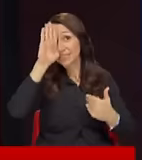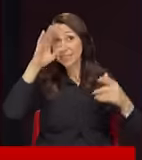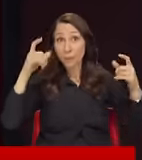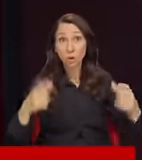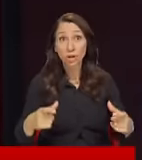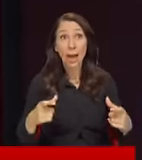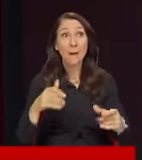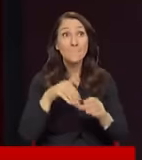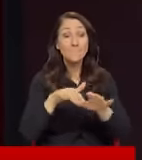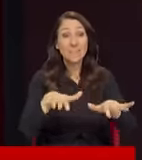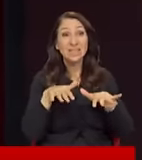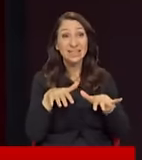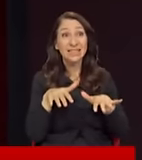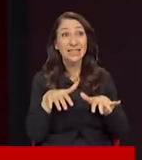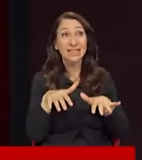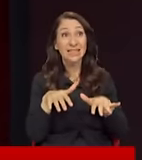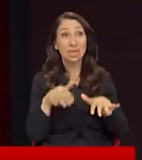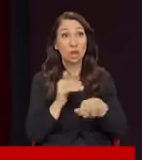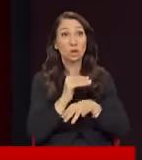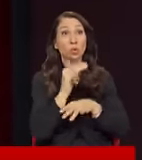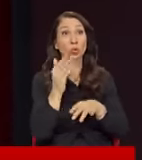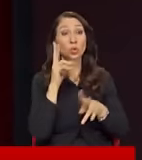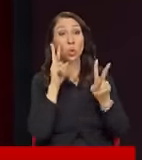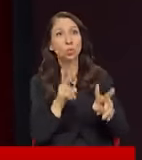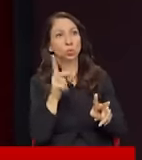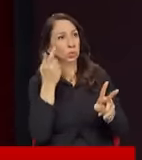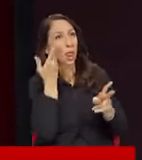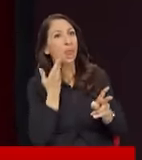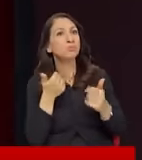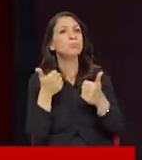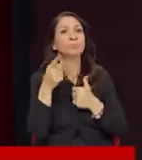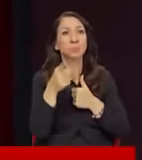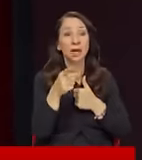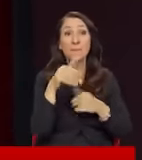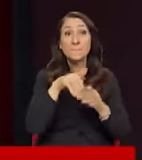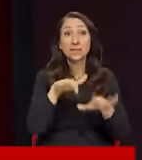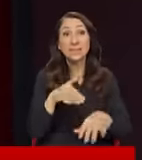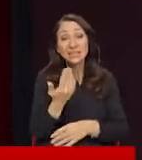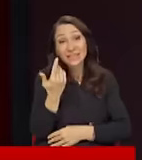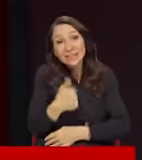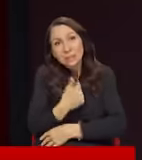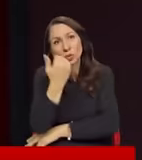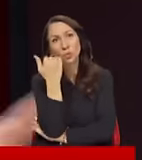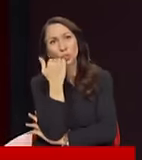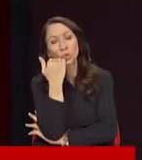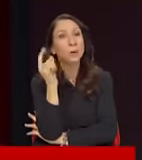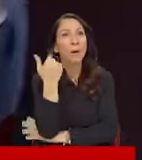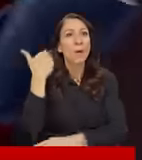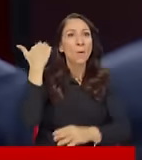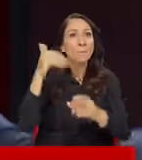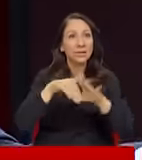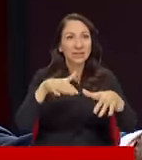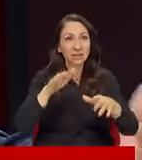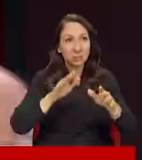İstanbul'da meclisi yaşıyorsunuz ve görüyorsunuz. Meclisi hissediyorsunuz. İlk kez, bizden önce